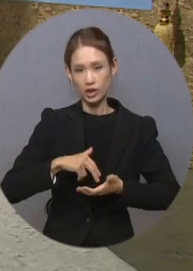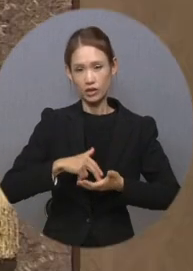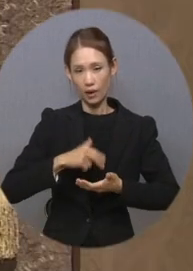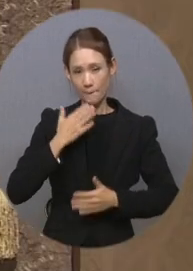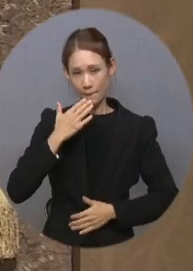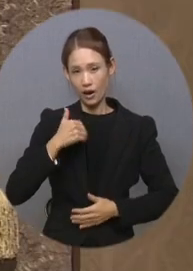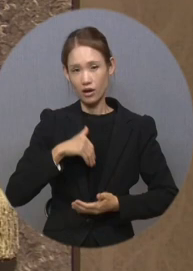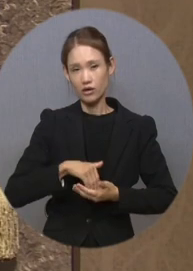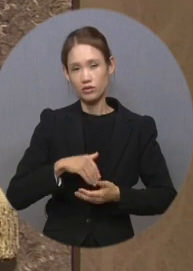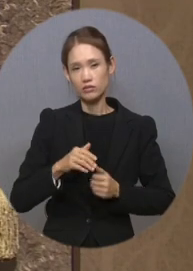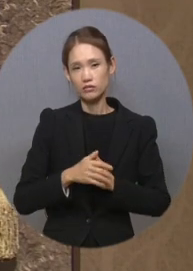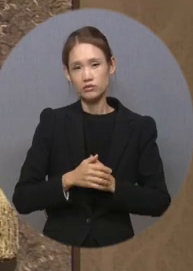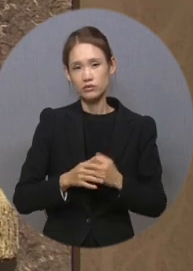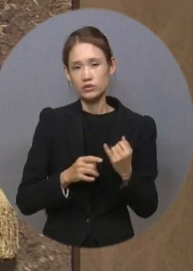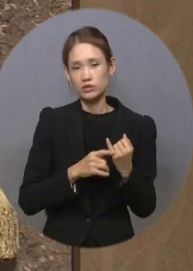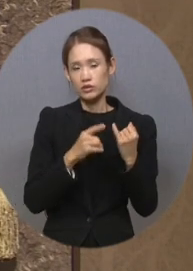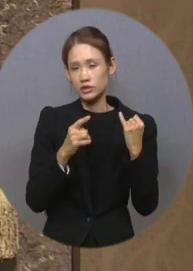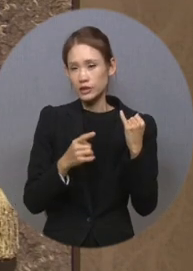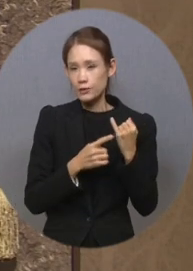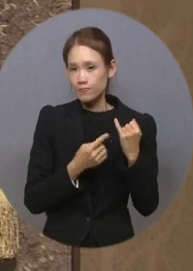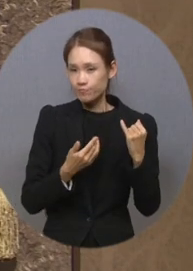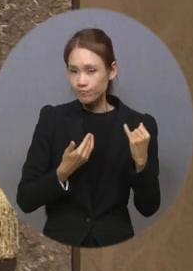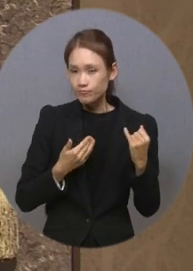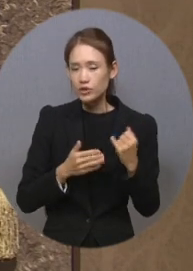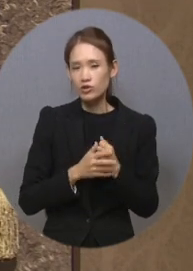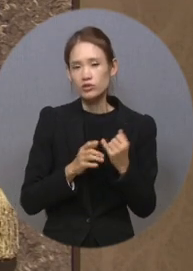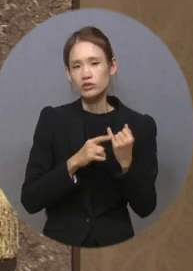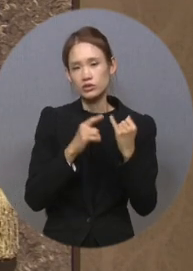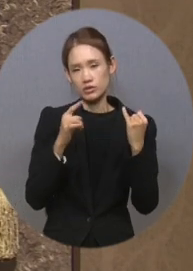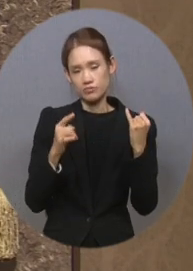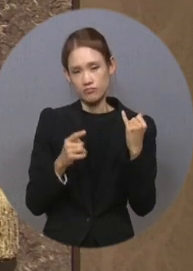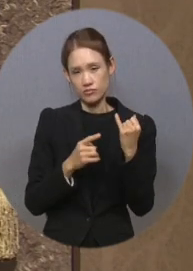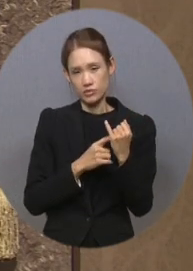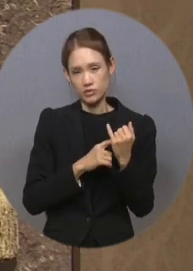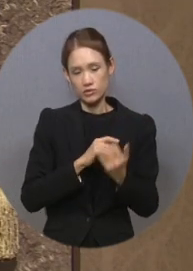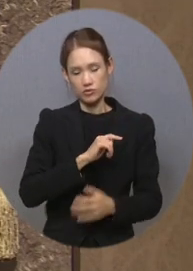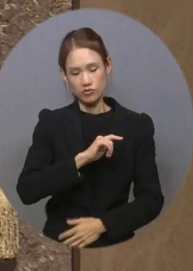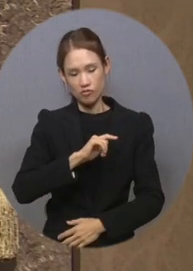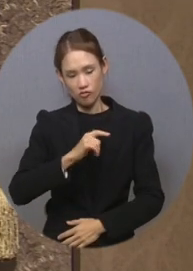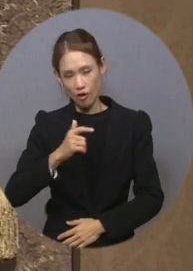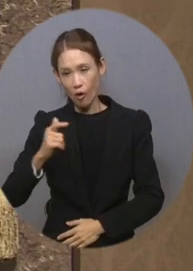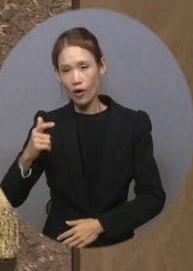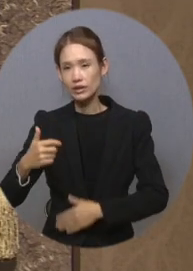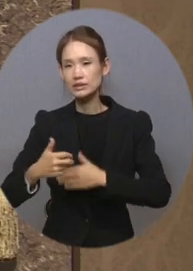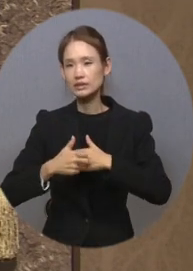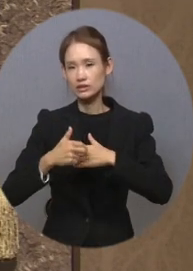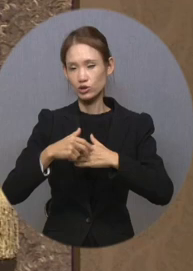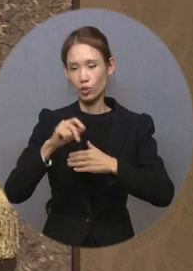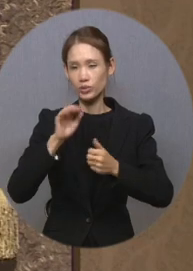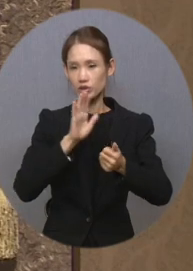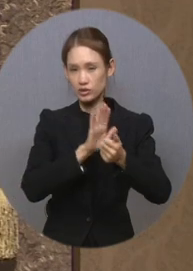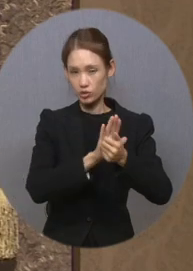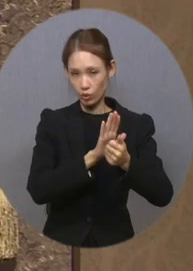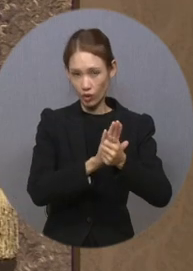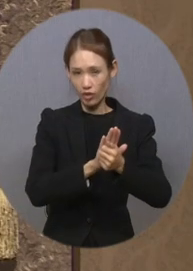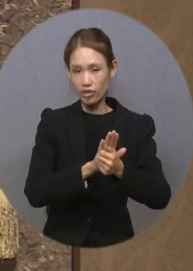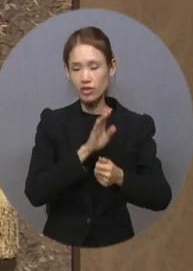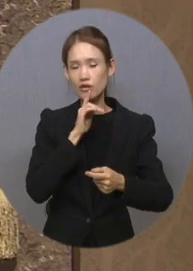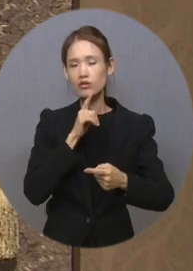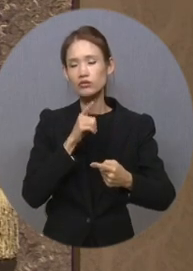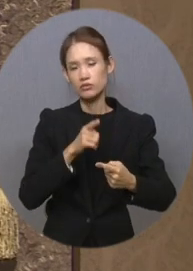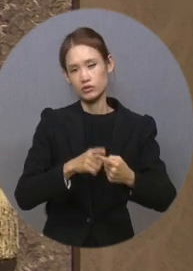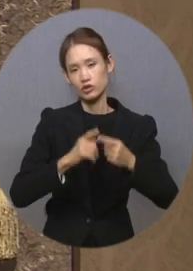있습니다만은 네. 그 임신 전부터 또 임신해서 여러 가지 우리 의료비 지원이라든지 이런 거 당연히 하고 네.